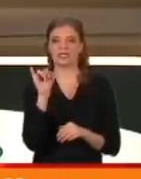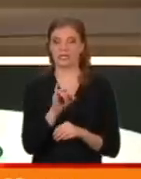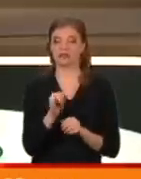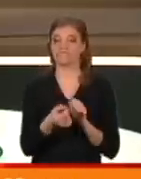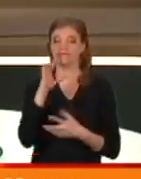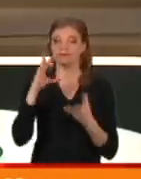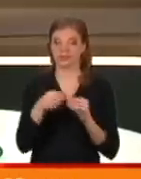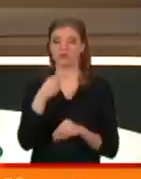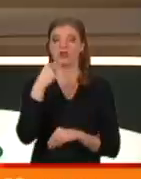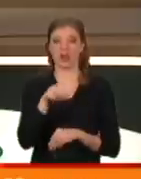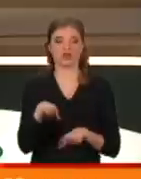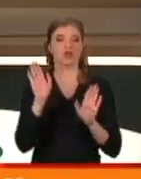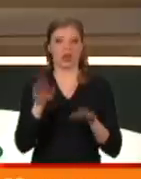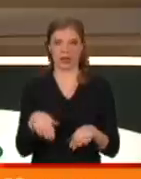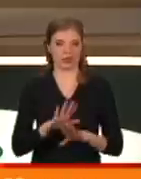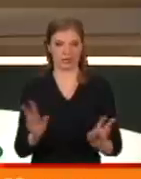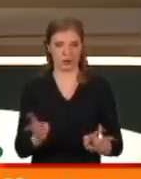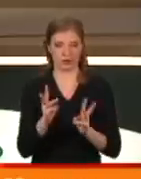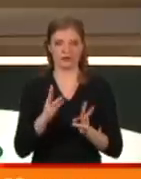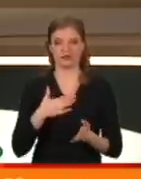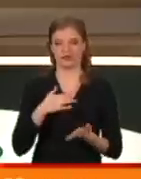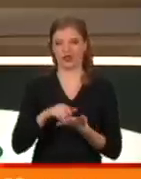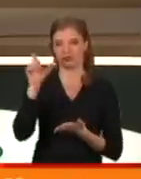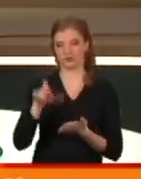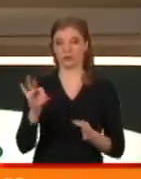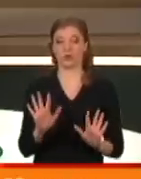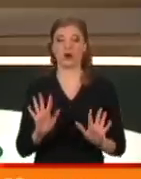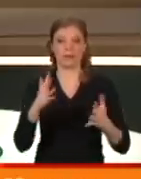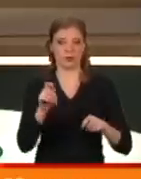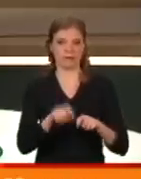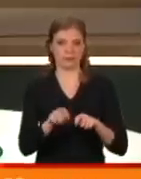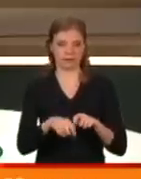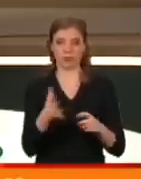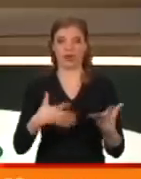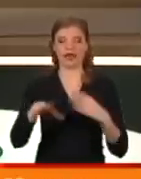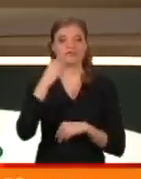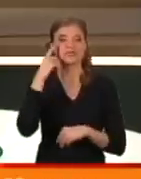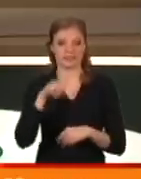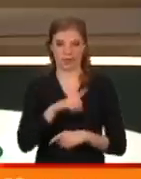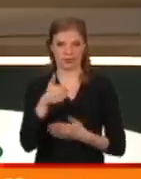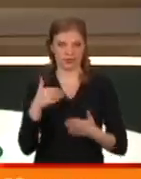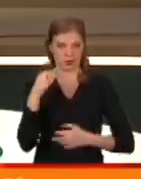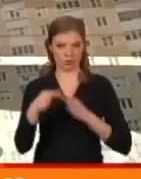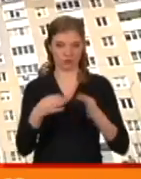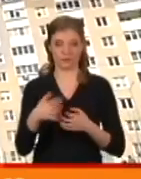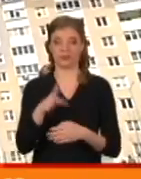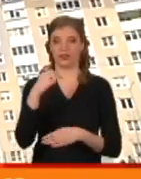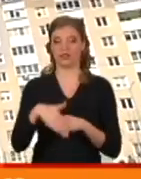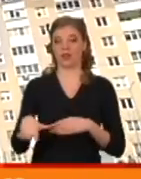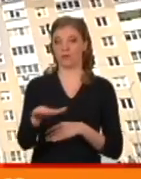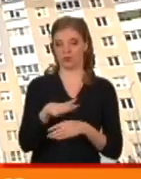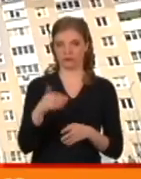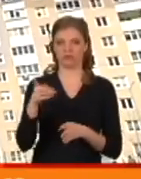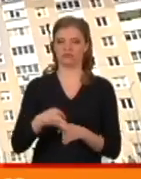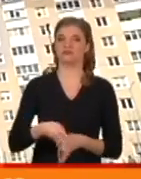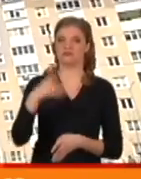дійшли висновку – краще хай і не горить. Сергій Єременко про раптові перевірки, про які всі знають за добу. На подвір'ї